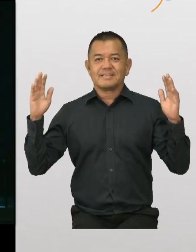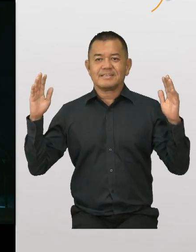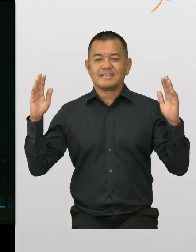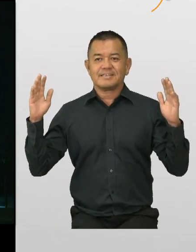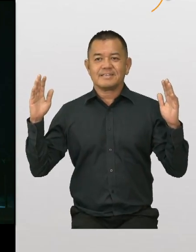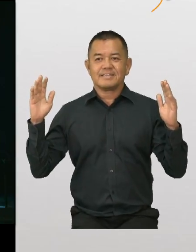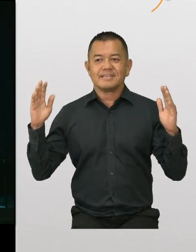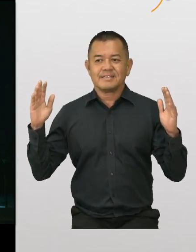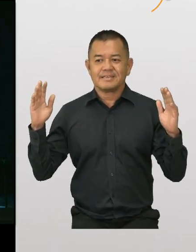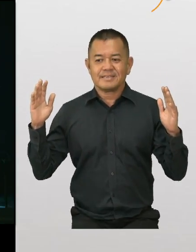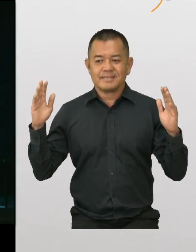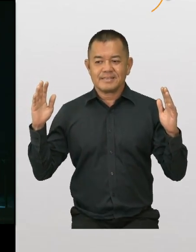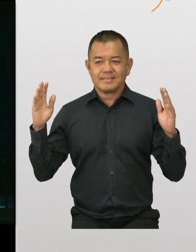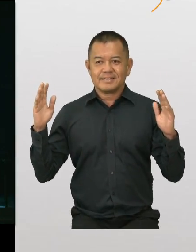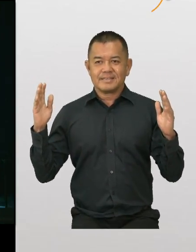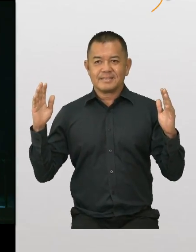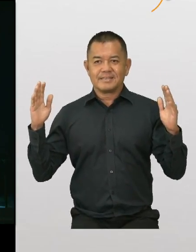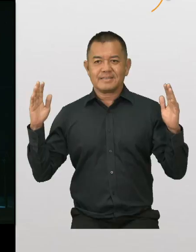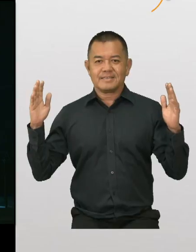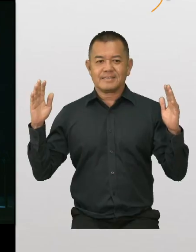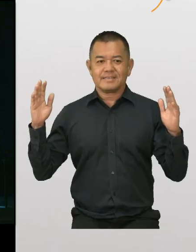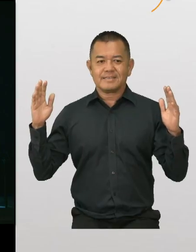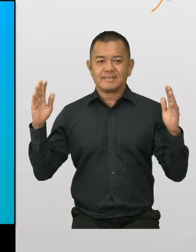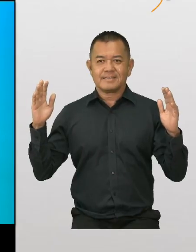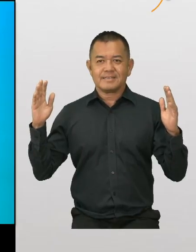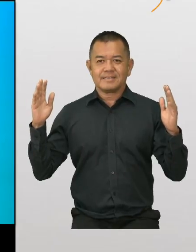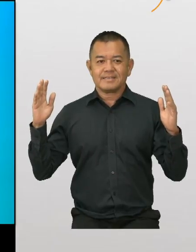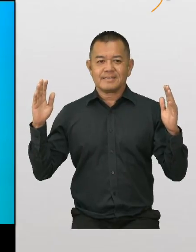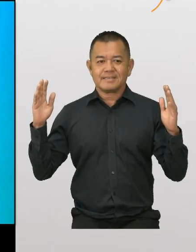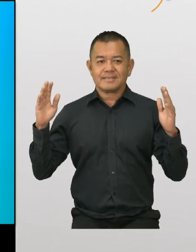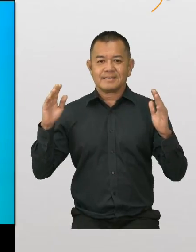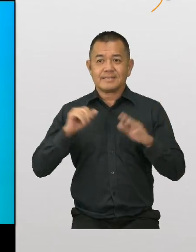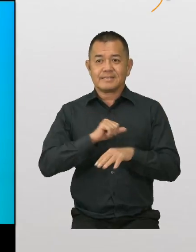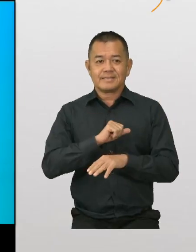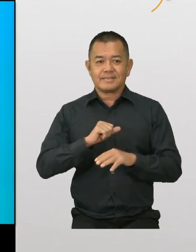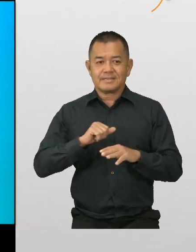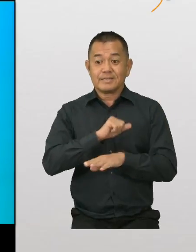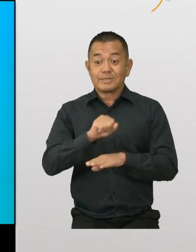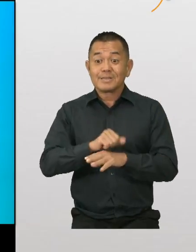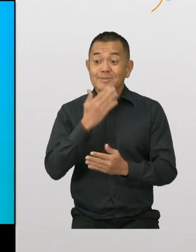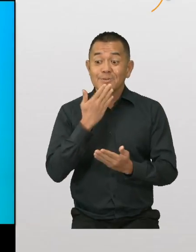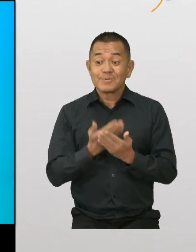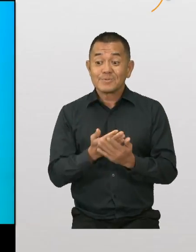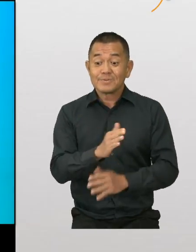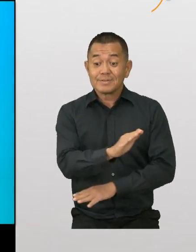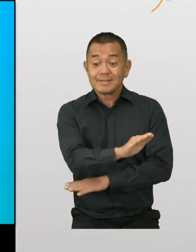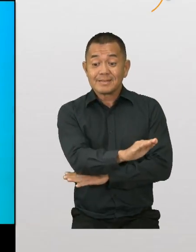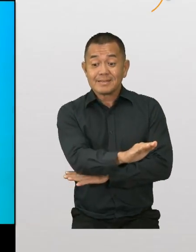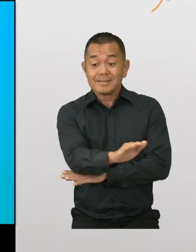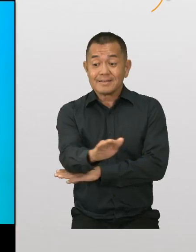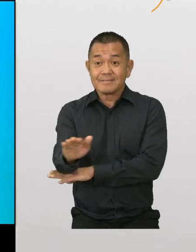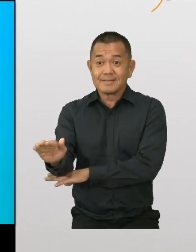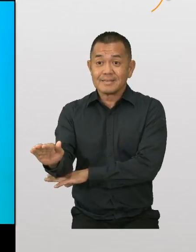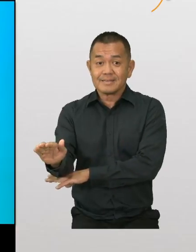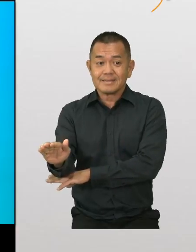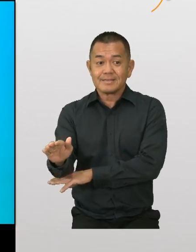Kewi 同胞，大家晚上好。 Fellow Singaporeans, good 这一 evening. 年对新加坡来说算是一个好年头， We have